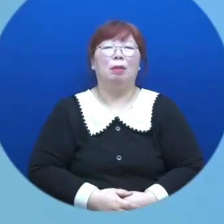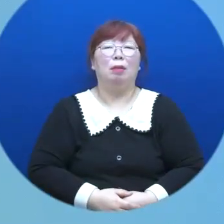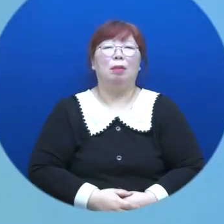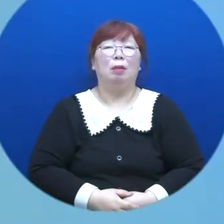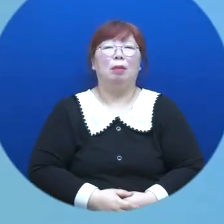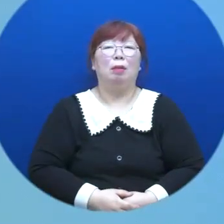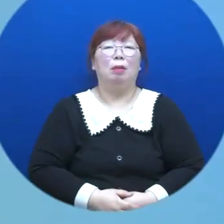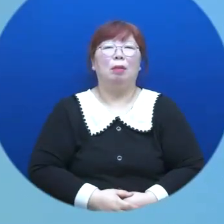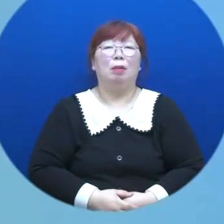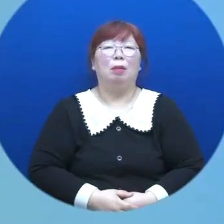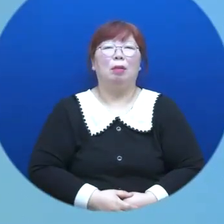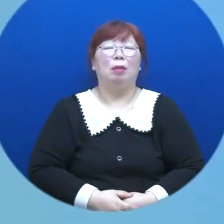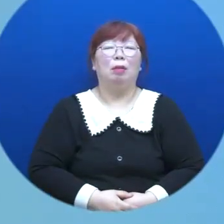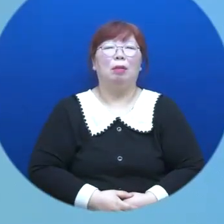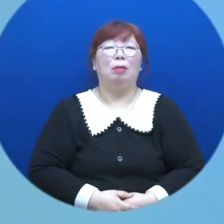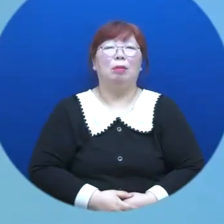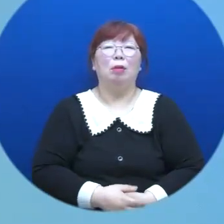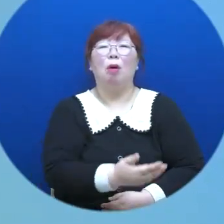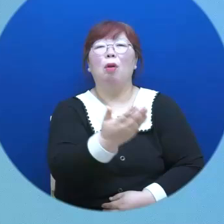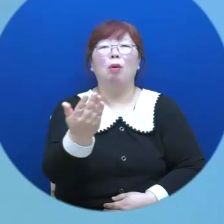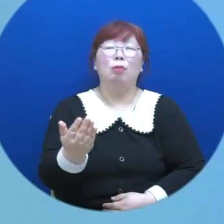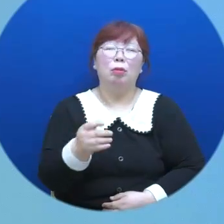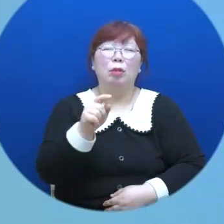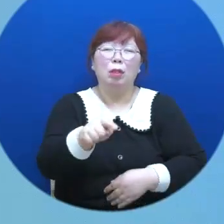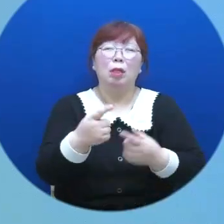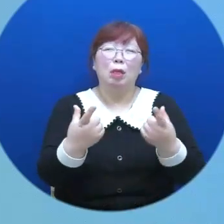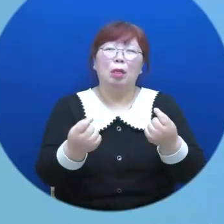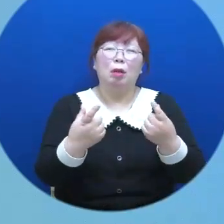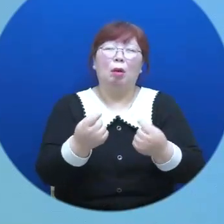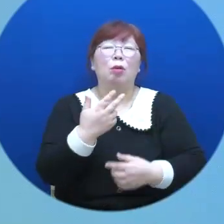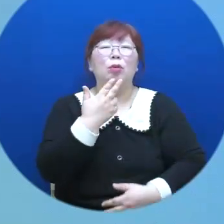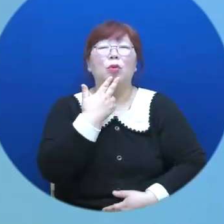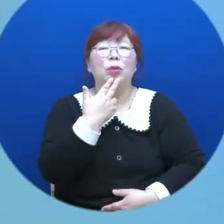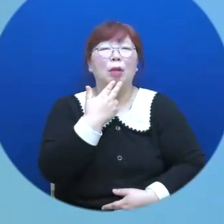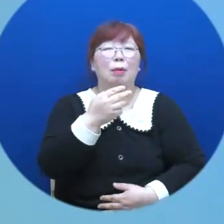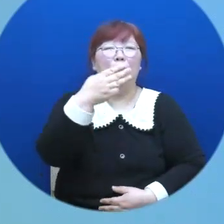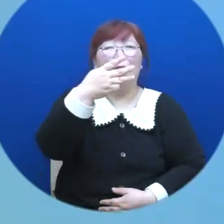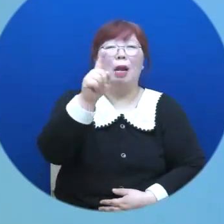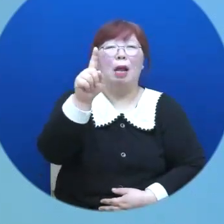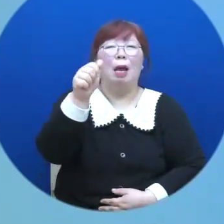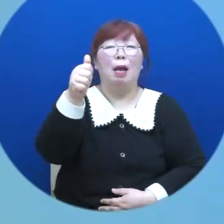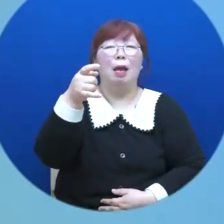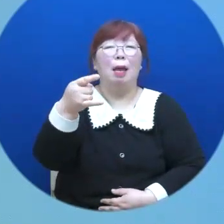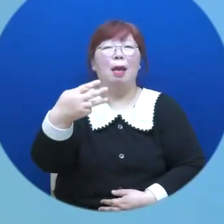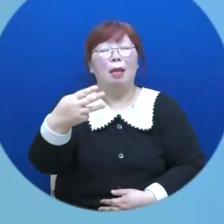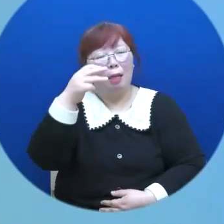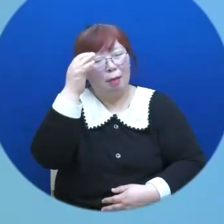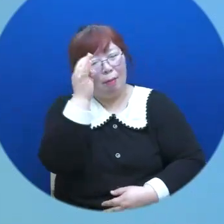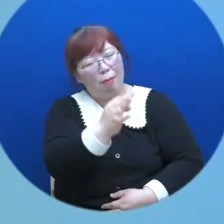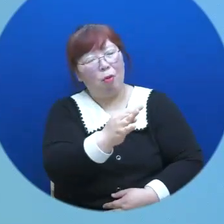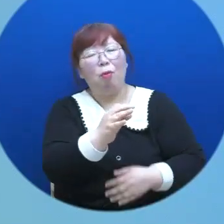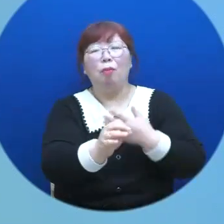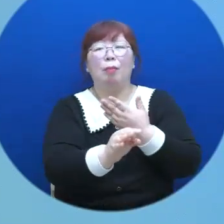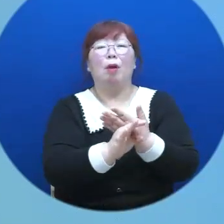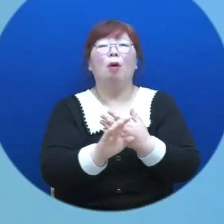여러분, 이런 요셉을 라헬이 이렇게 보면 어떨까?